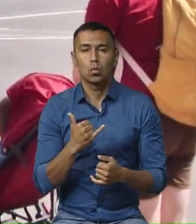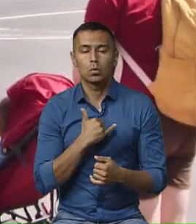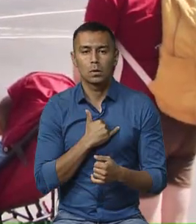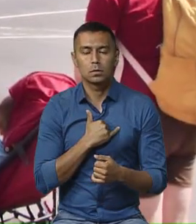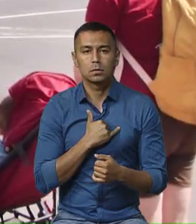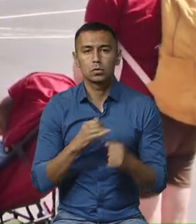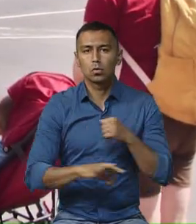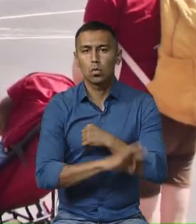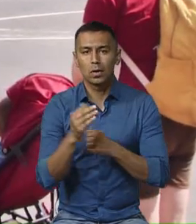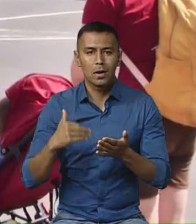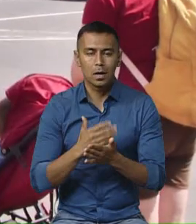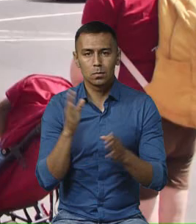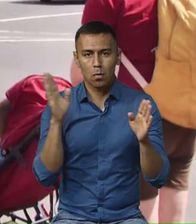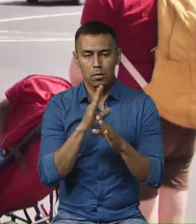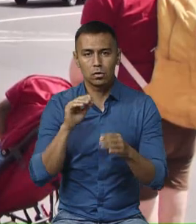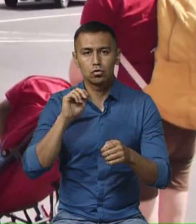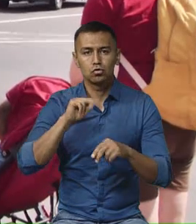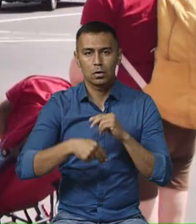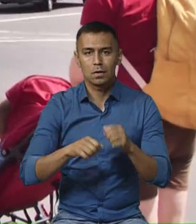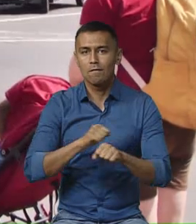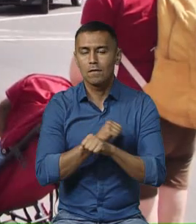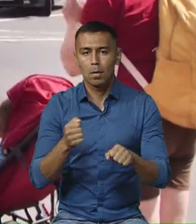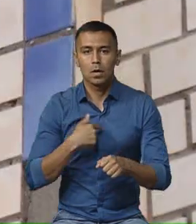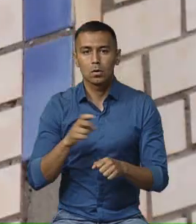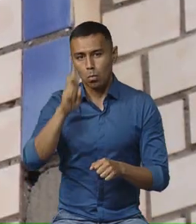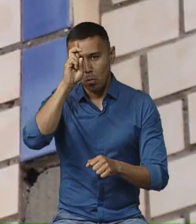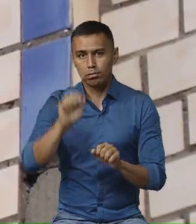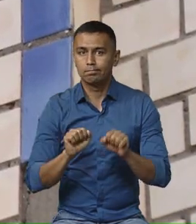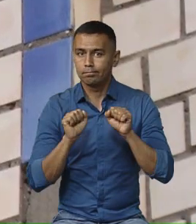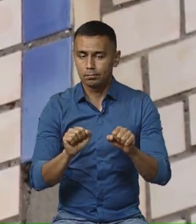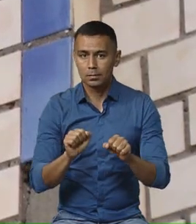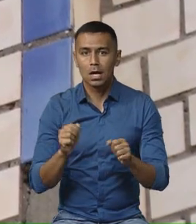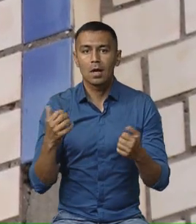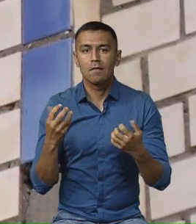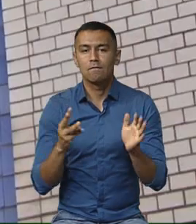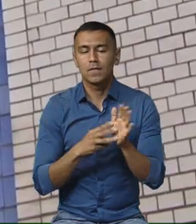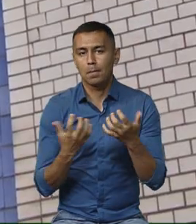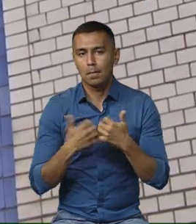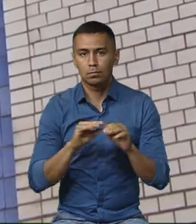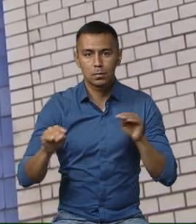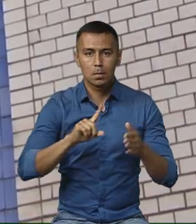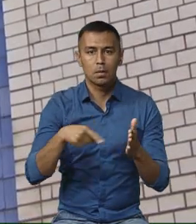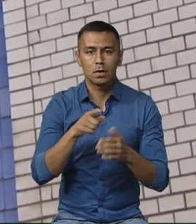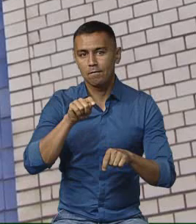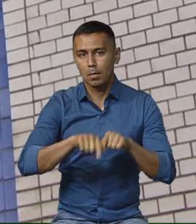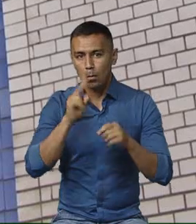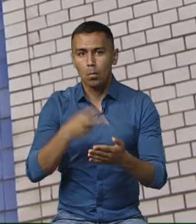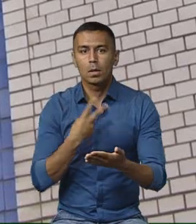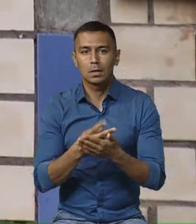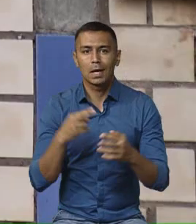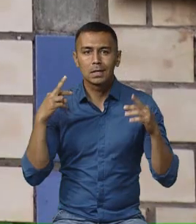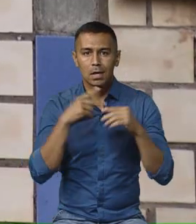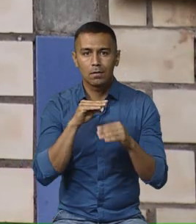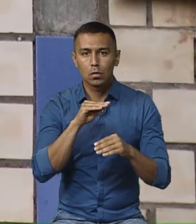повітря, через вибухи і так далі. Нас бахмелило все. 8 приладів розміщені по місту. Вони вимірюють показники